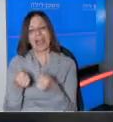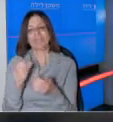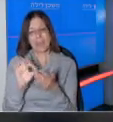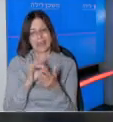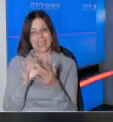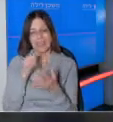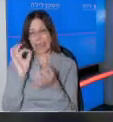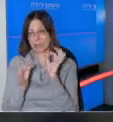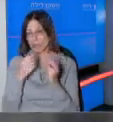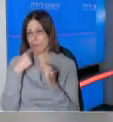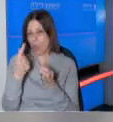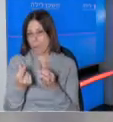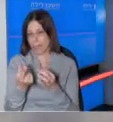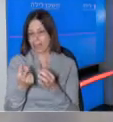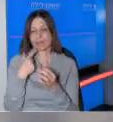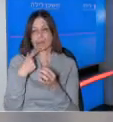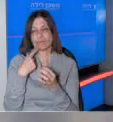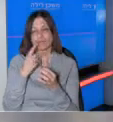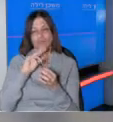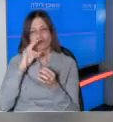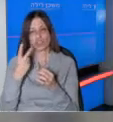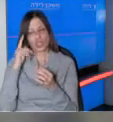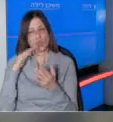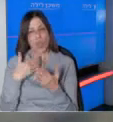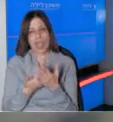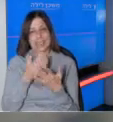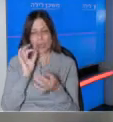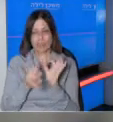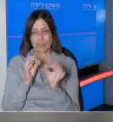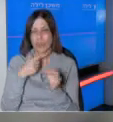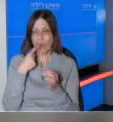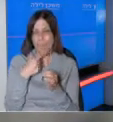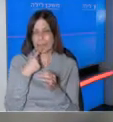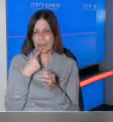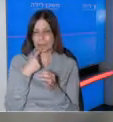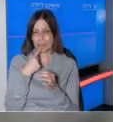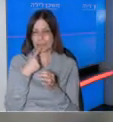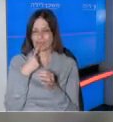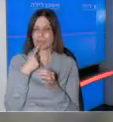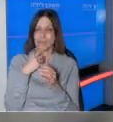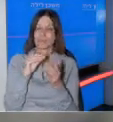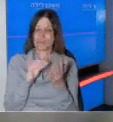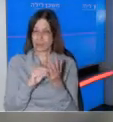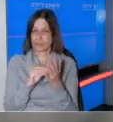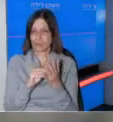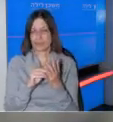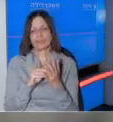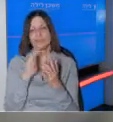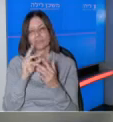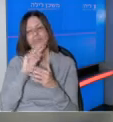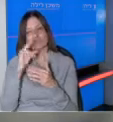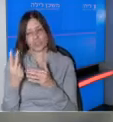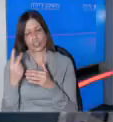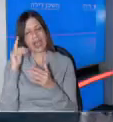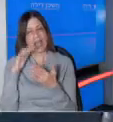המשפטים אומר בקולו, המשנה ליועמ"שית אומרת, ליועמ"ש אומר שבעצם... עוד לא יועמ"שית. כן, סליחה. יש מצב.